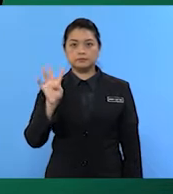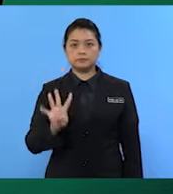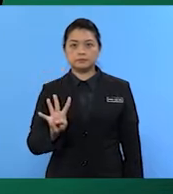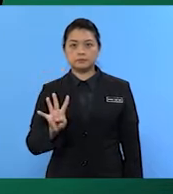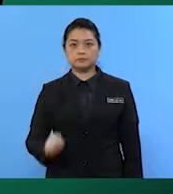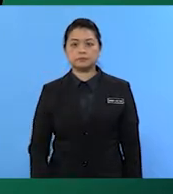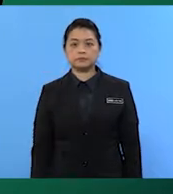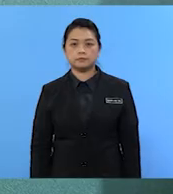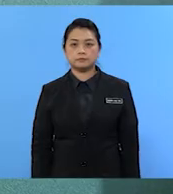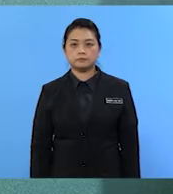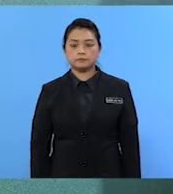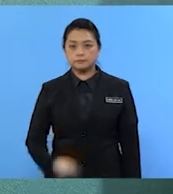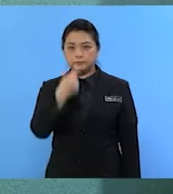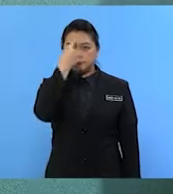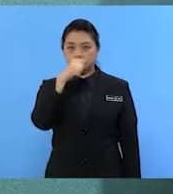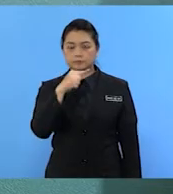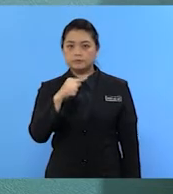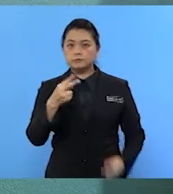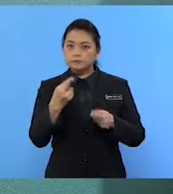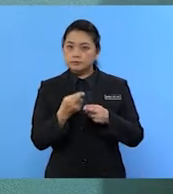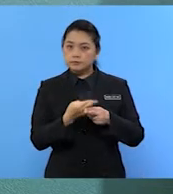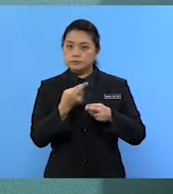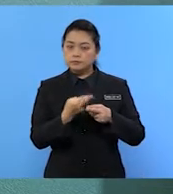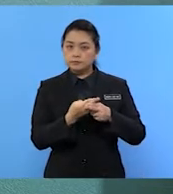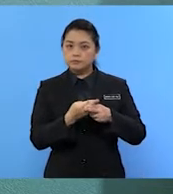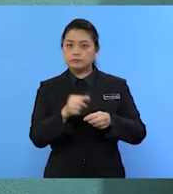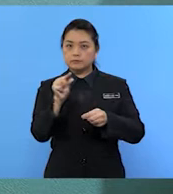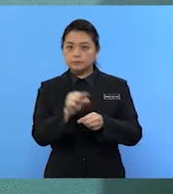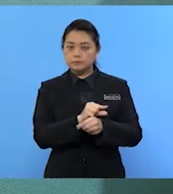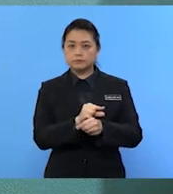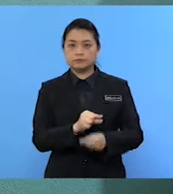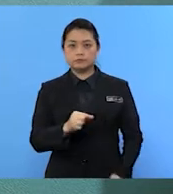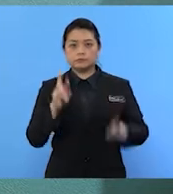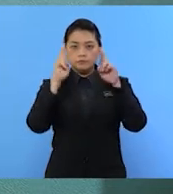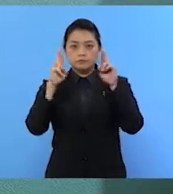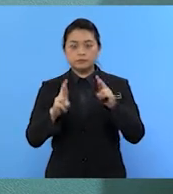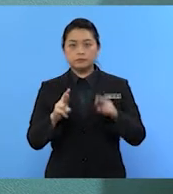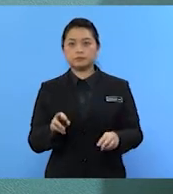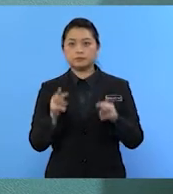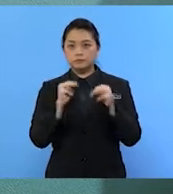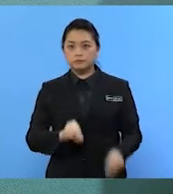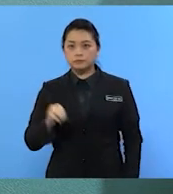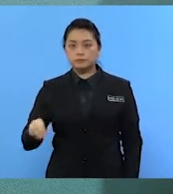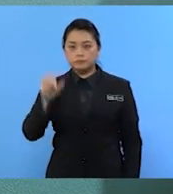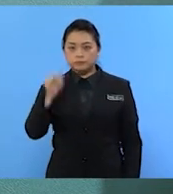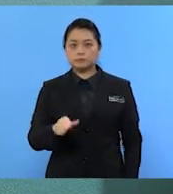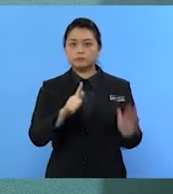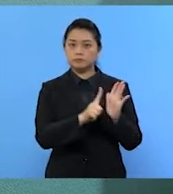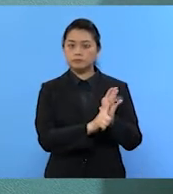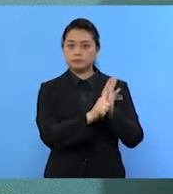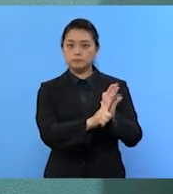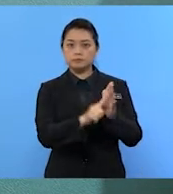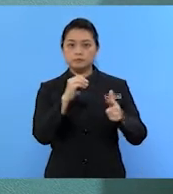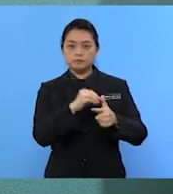4. Untuk memudahkan penggunaan rumus, murid-murid boleh label